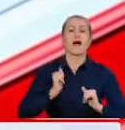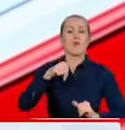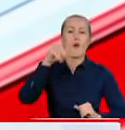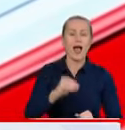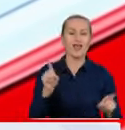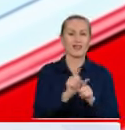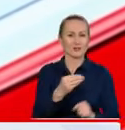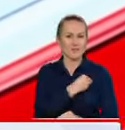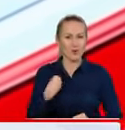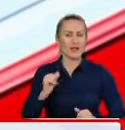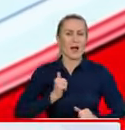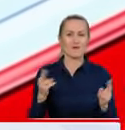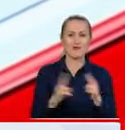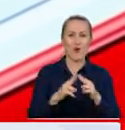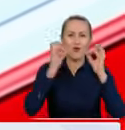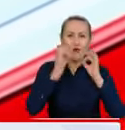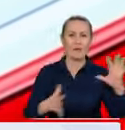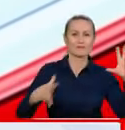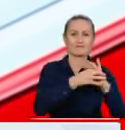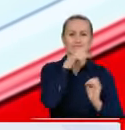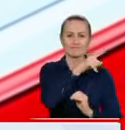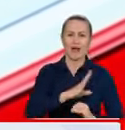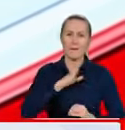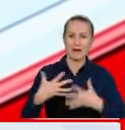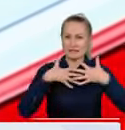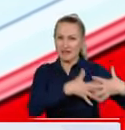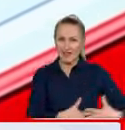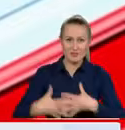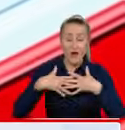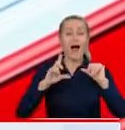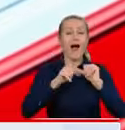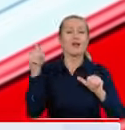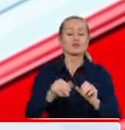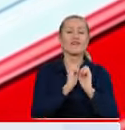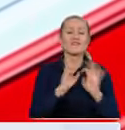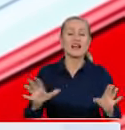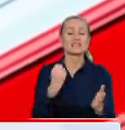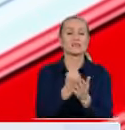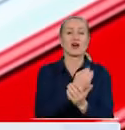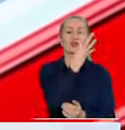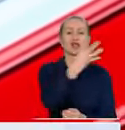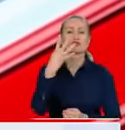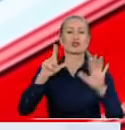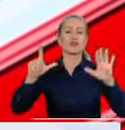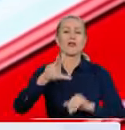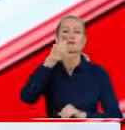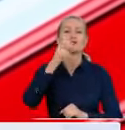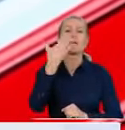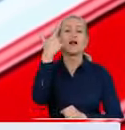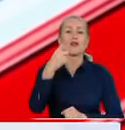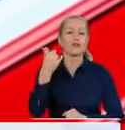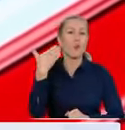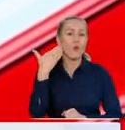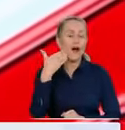miała bardzo dobre kontakty ze Stanami Zjednoczonymi, ale trzeba wyjaśnić do końca sprawę 447, 300 miliardów dolarów.